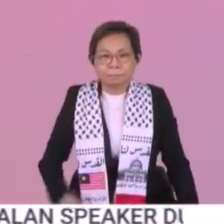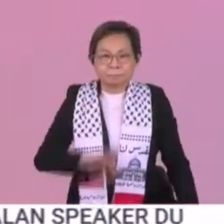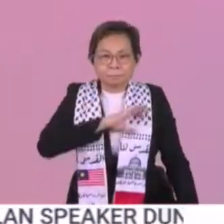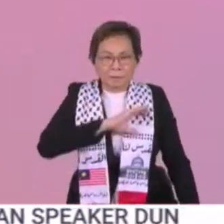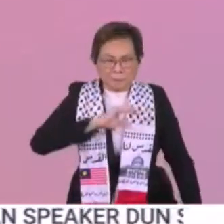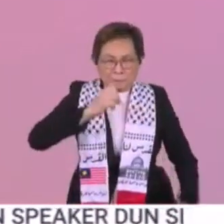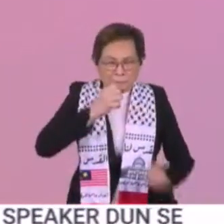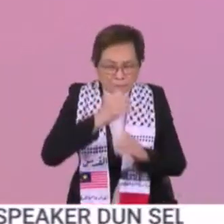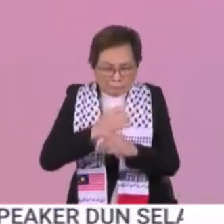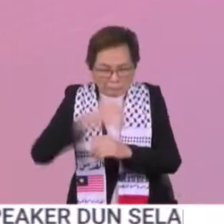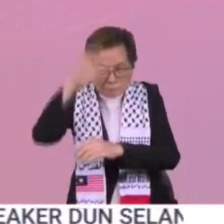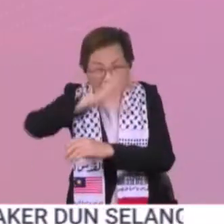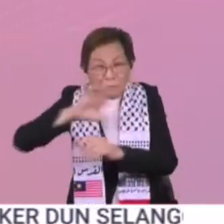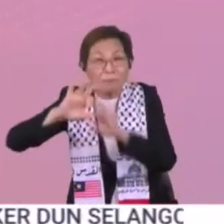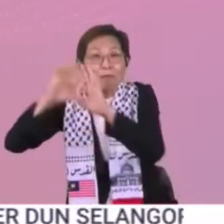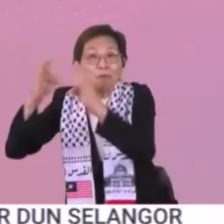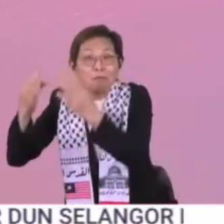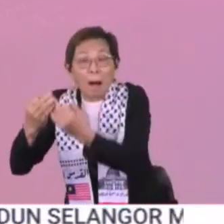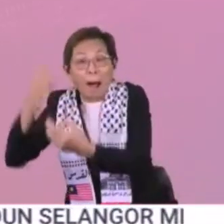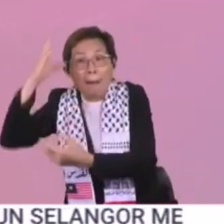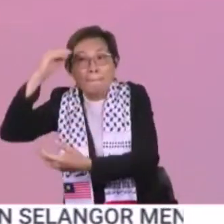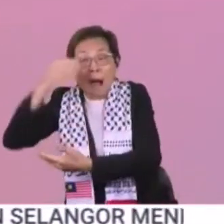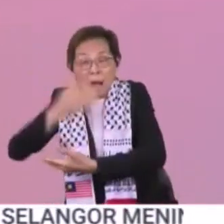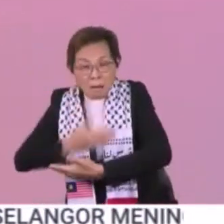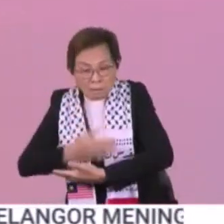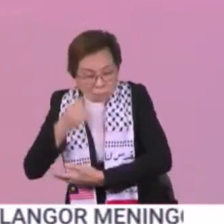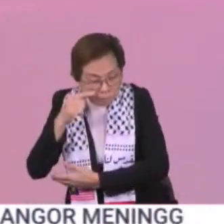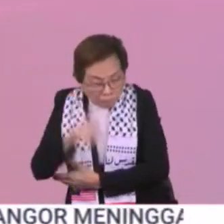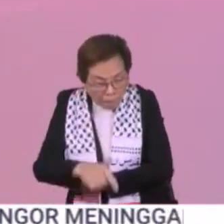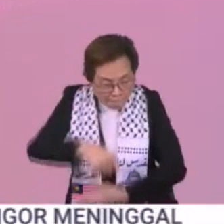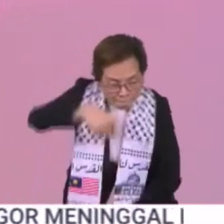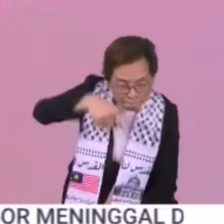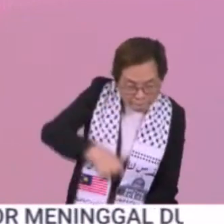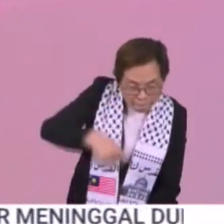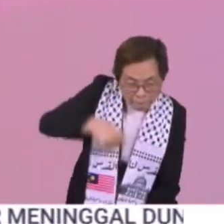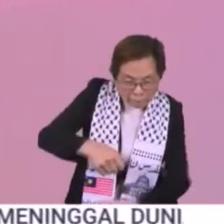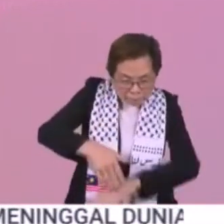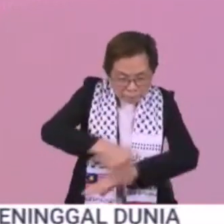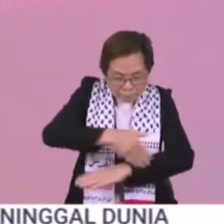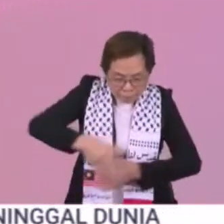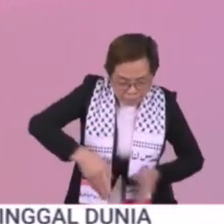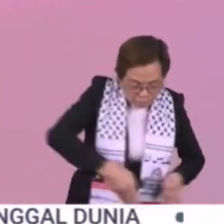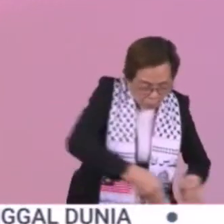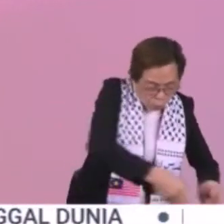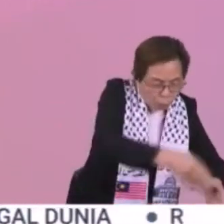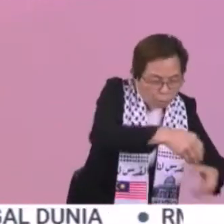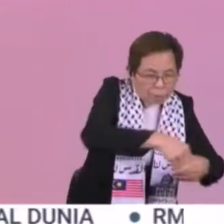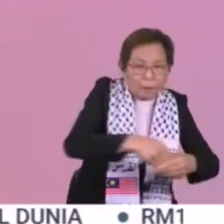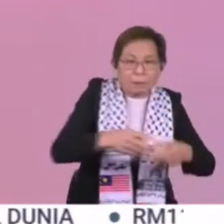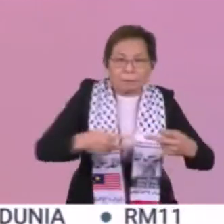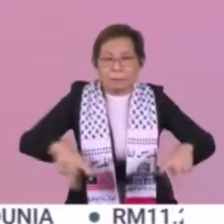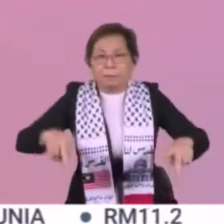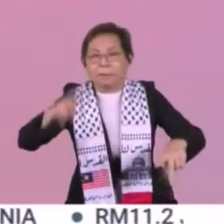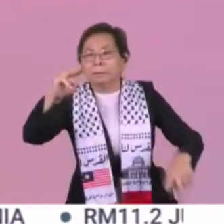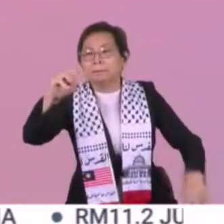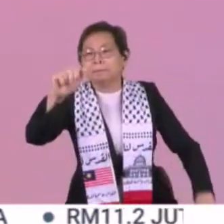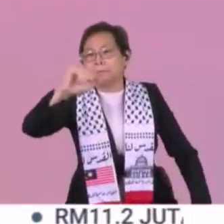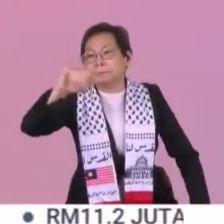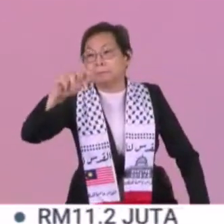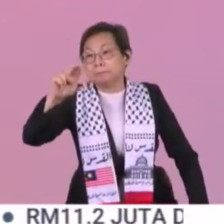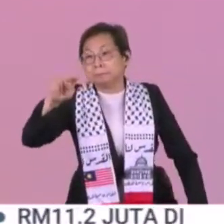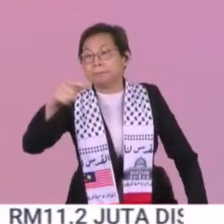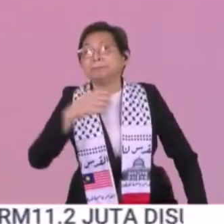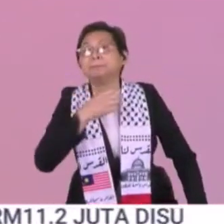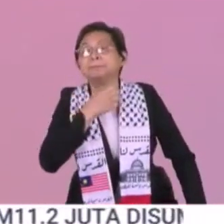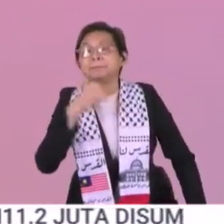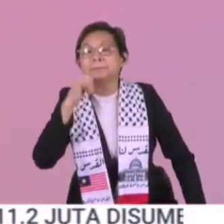polis giat mengesan waris kepada seorang baya laki ditemui dalam sebuah beg di tepi longkang sebuah kedai di Manjung perak semalam